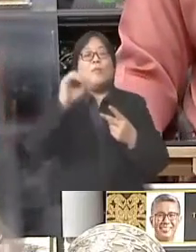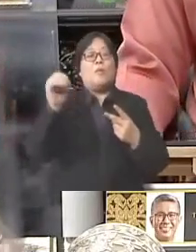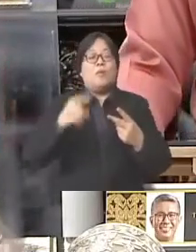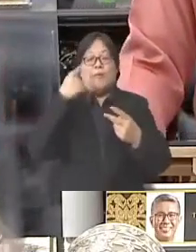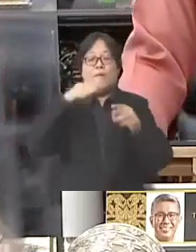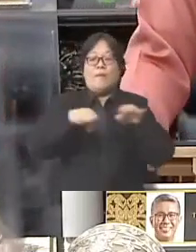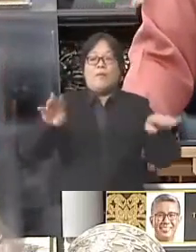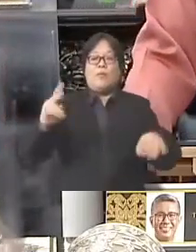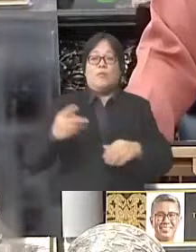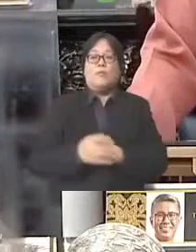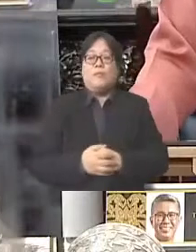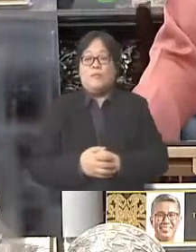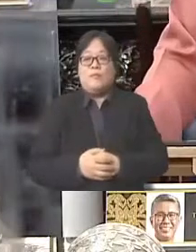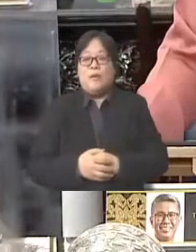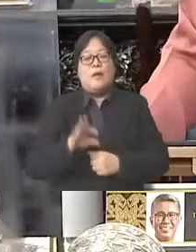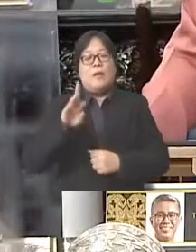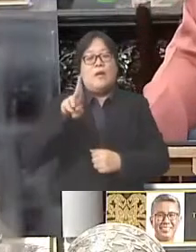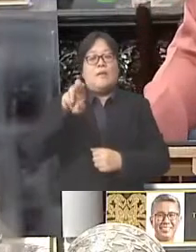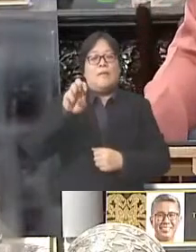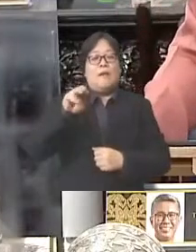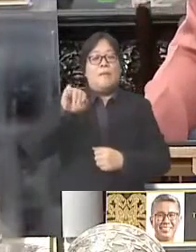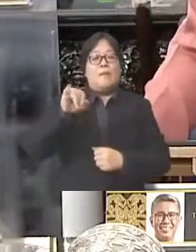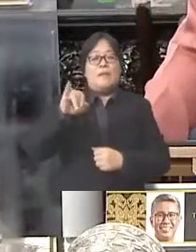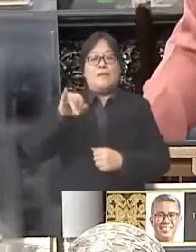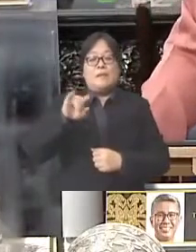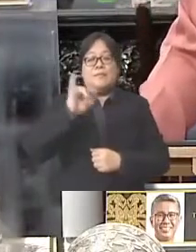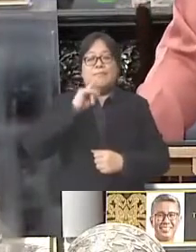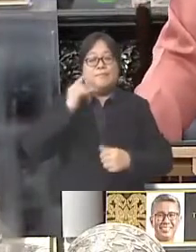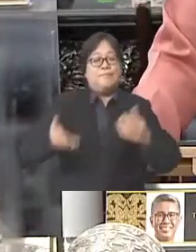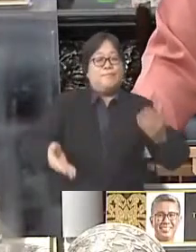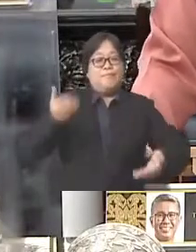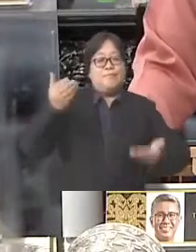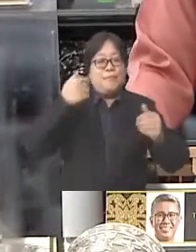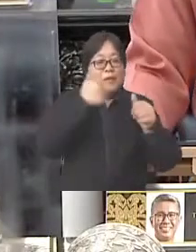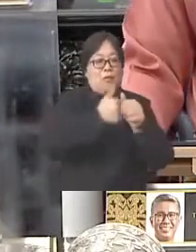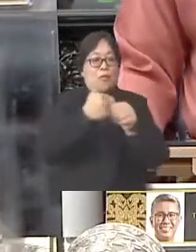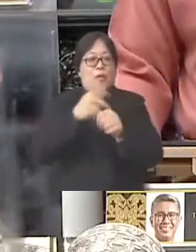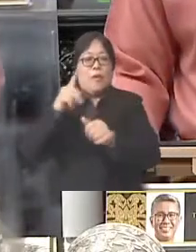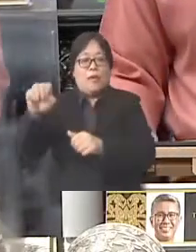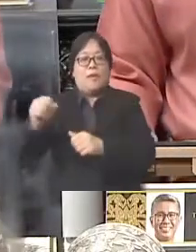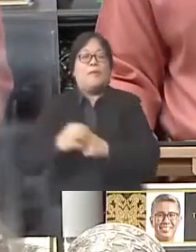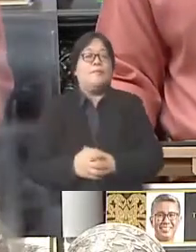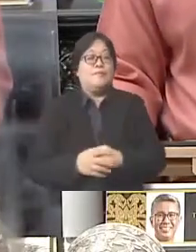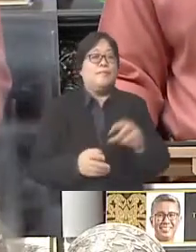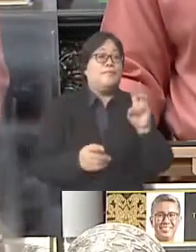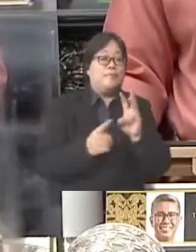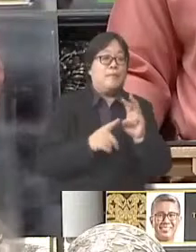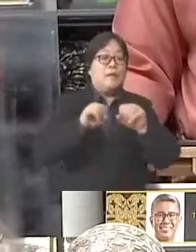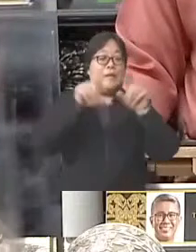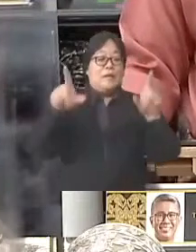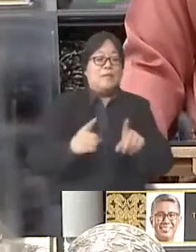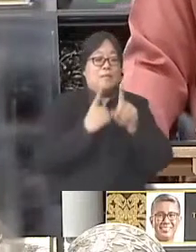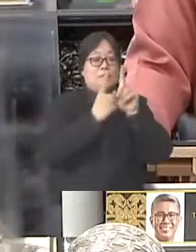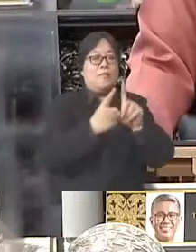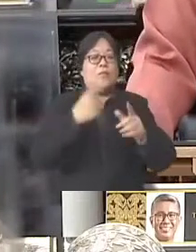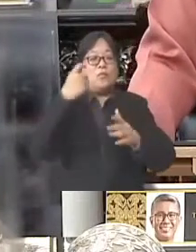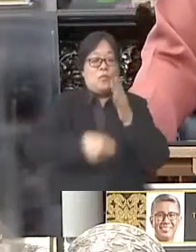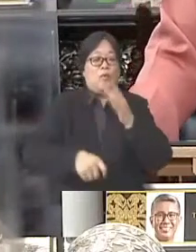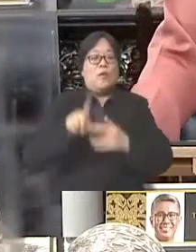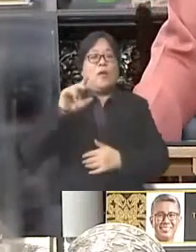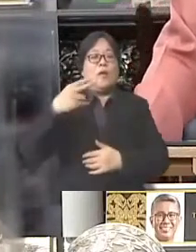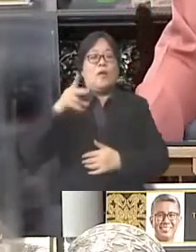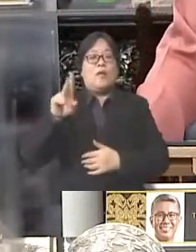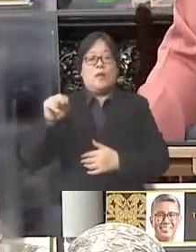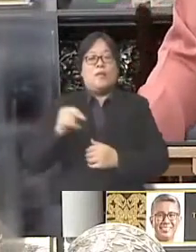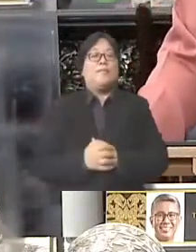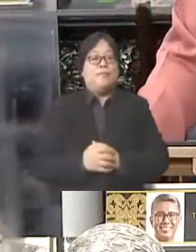lagi pasca kedua emisi Cukai juga akan dipercepat dipertimbangkan bagi kita tentu keenam CJR pematuhan Cukai lembaga